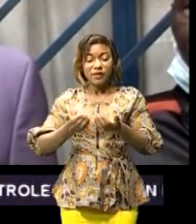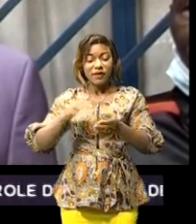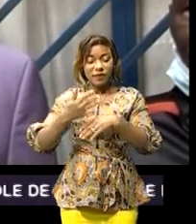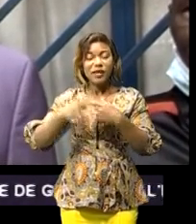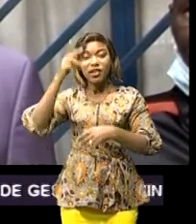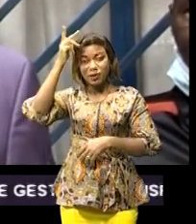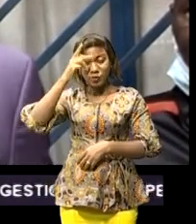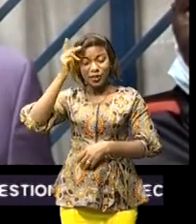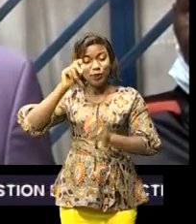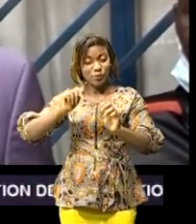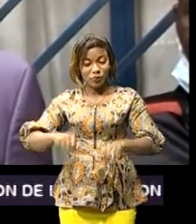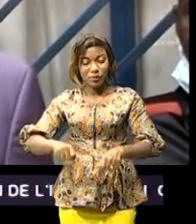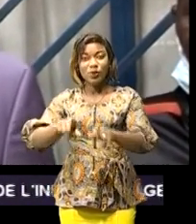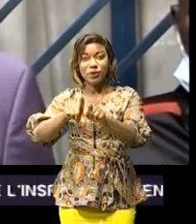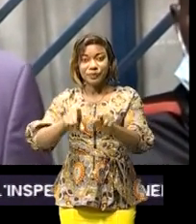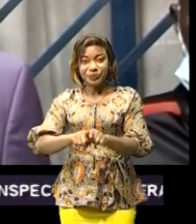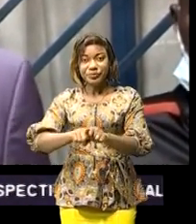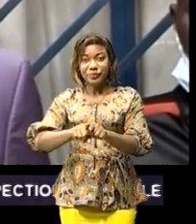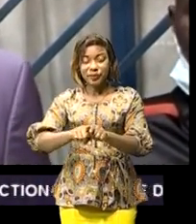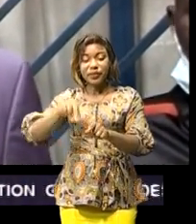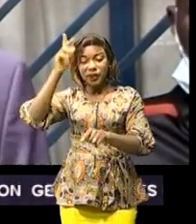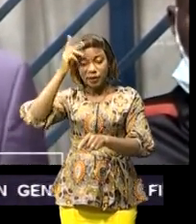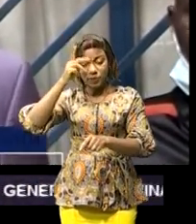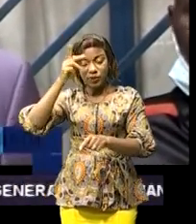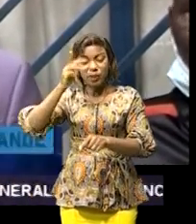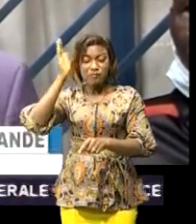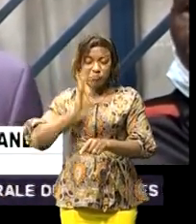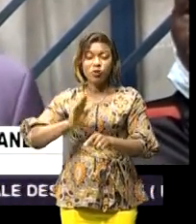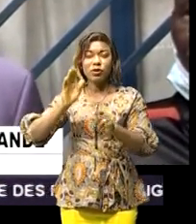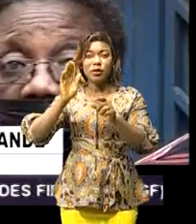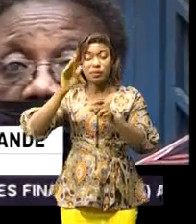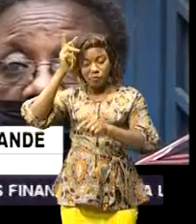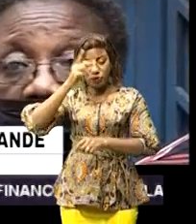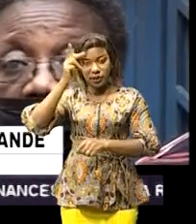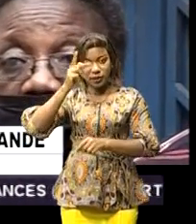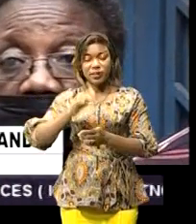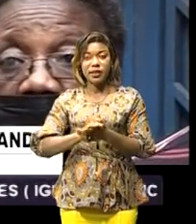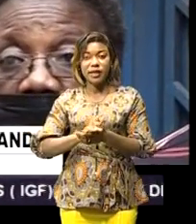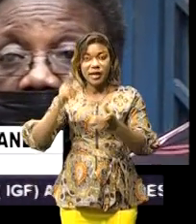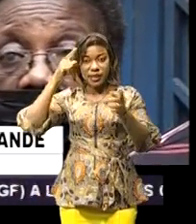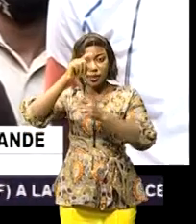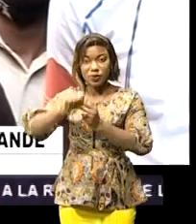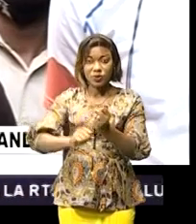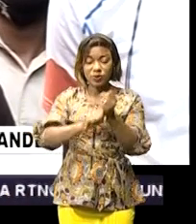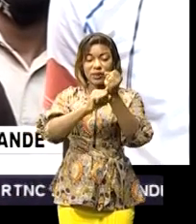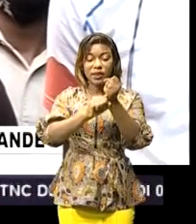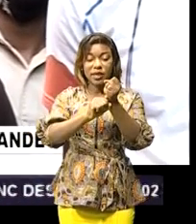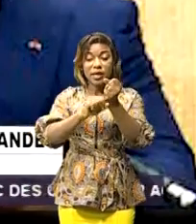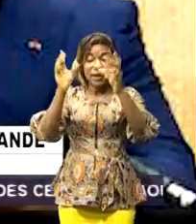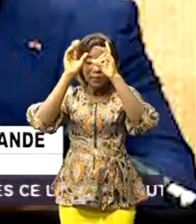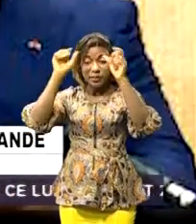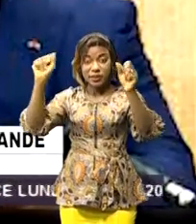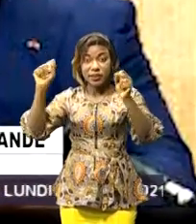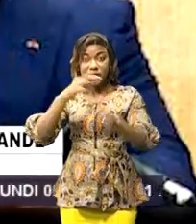politique, et surtout la politique de Jean-Marc Kabound. Une bonne politique, une très bonne politique. Déterminé à soutenir le président de la